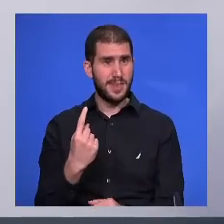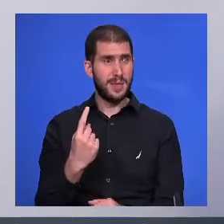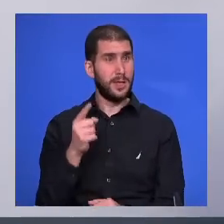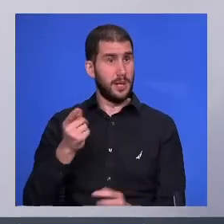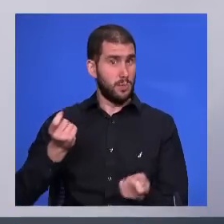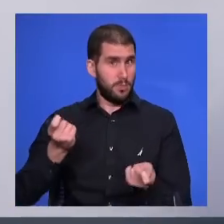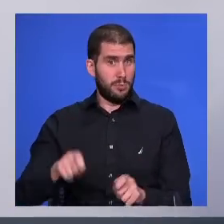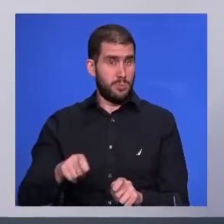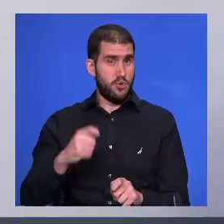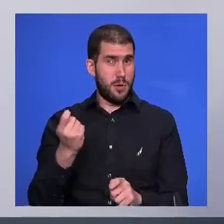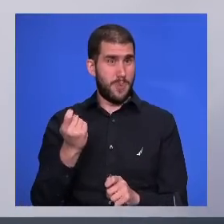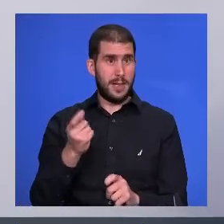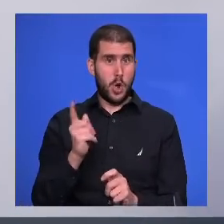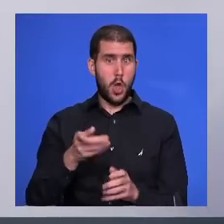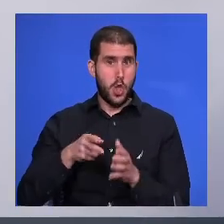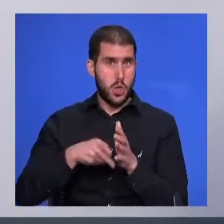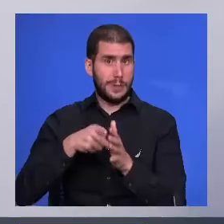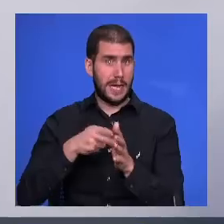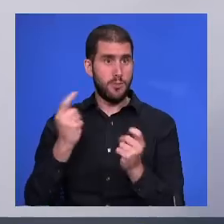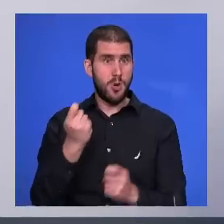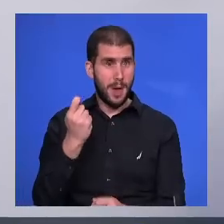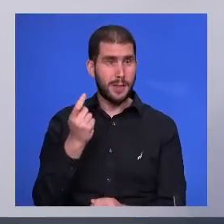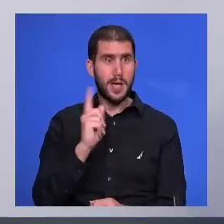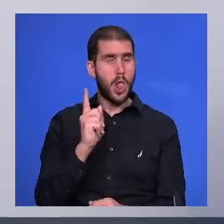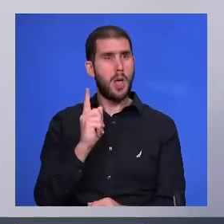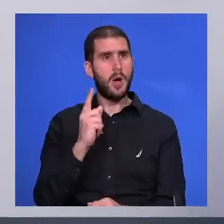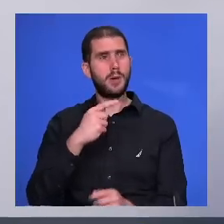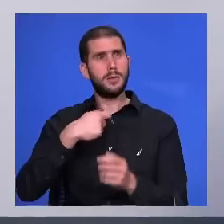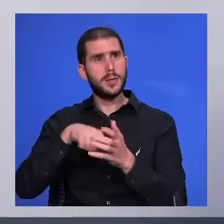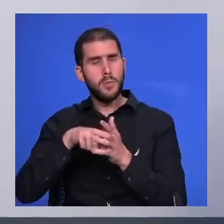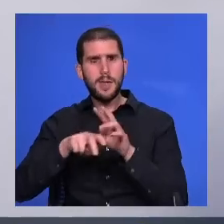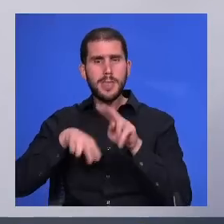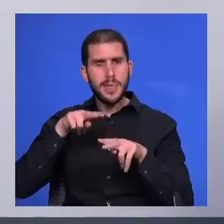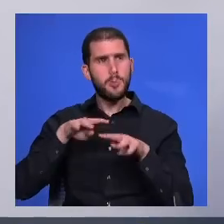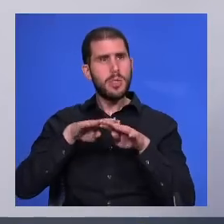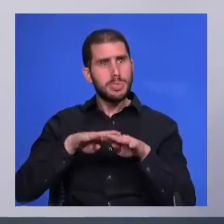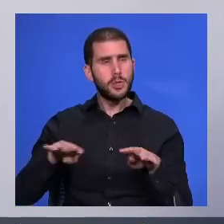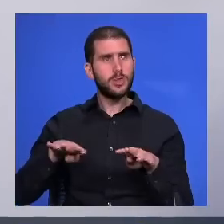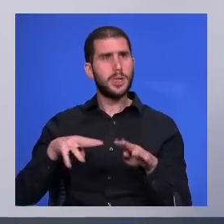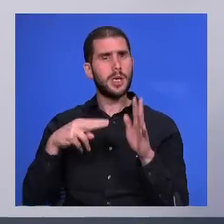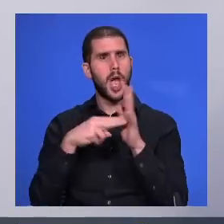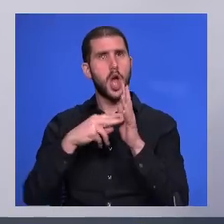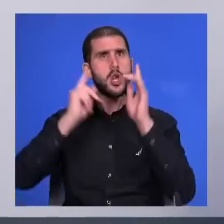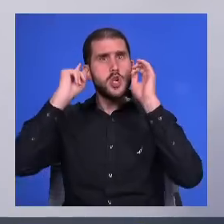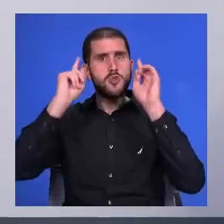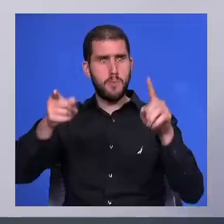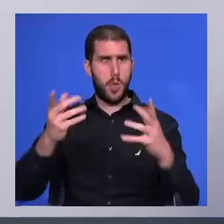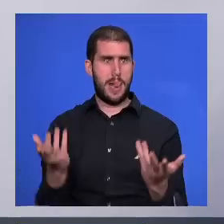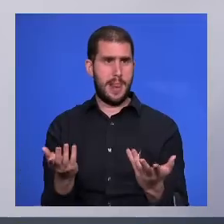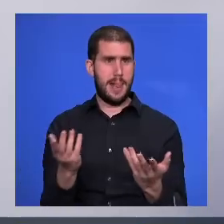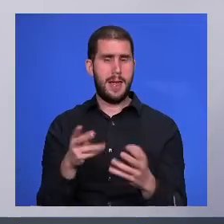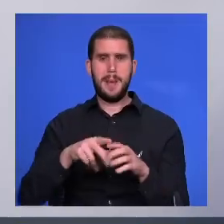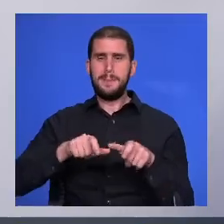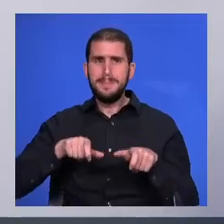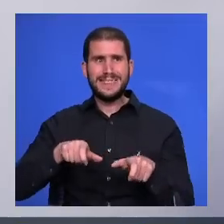מושבתת בשבתות, היא לא נוסעת בשבתות, לא תפעל לטיפול בתשתיות, בחשמול,